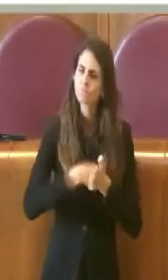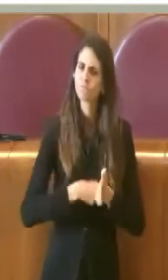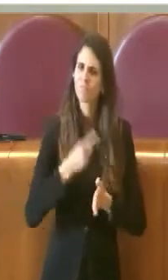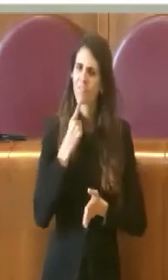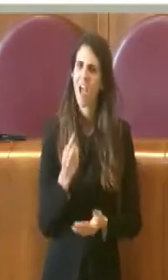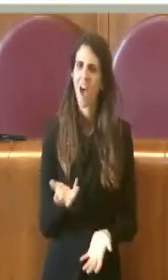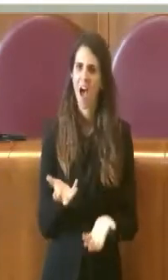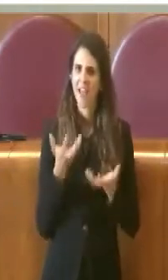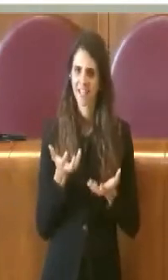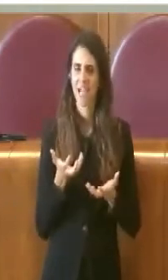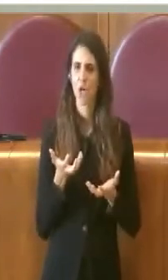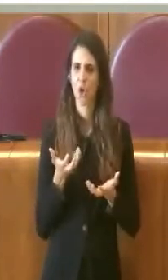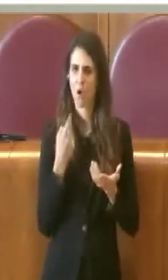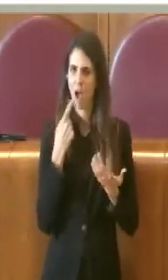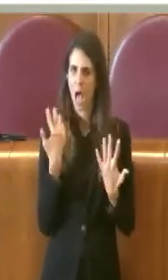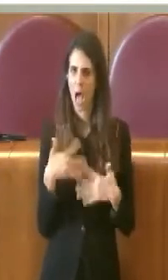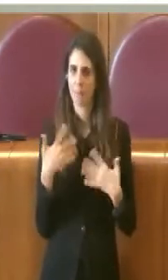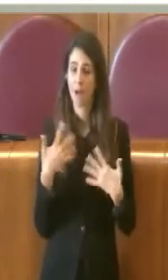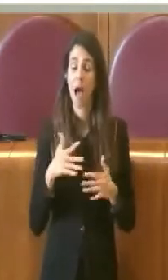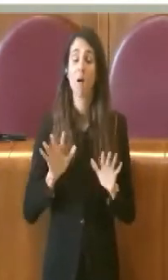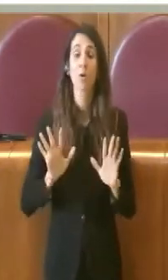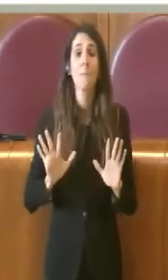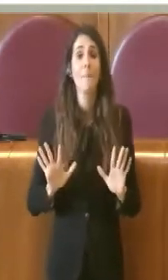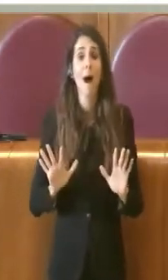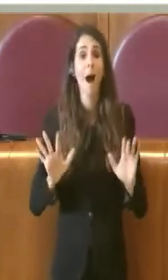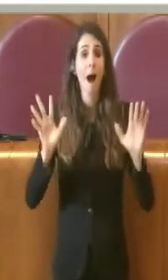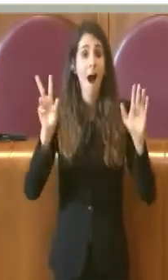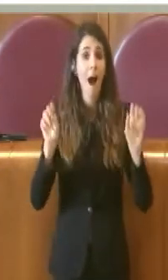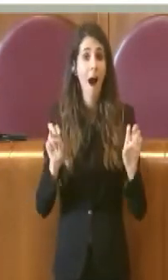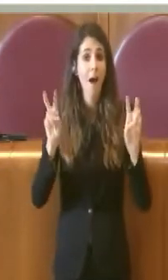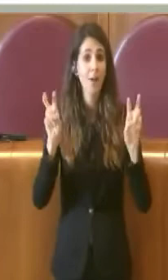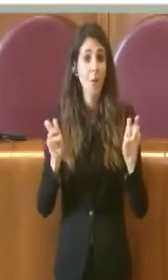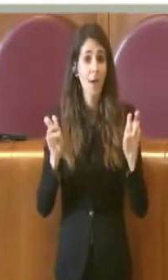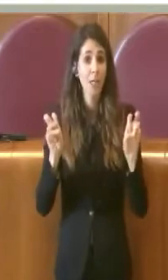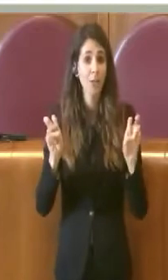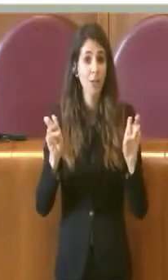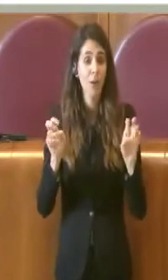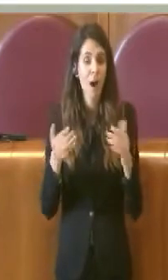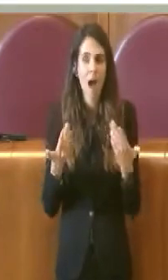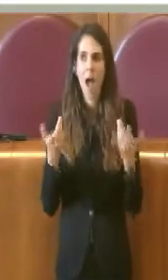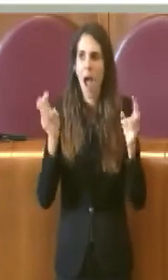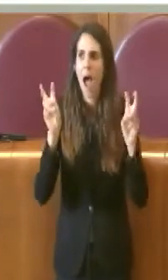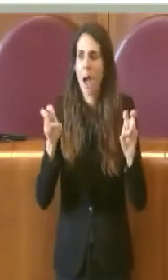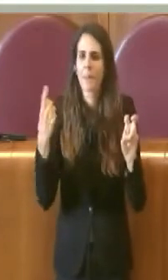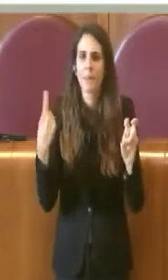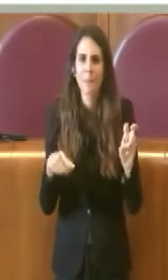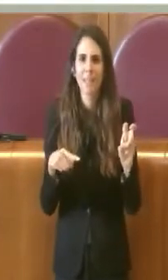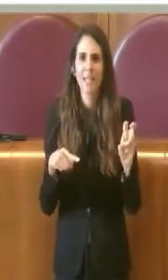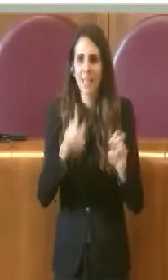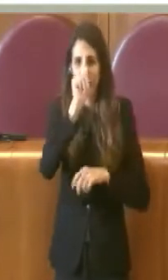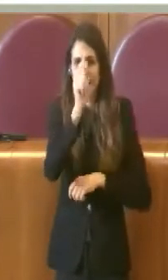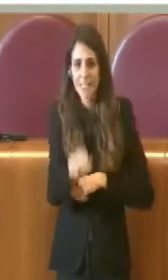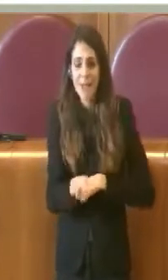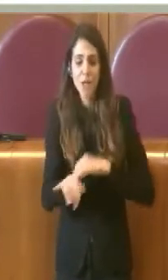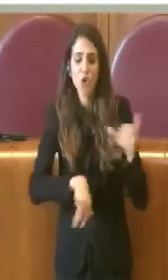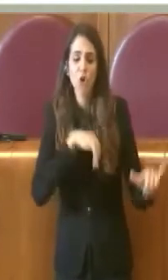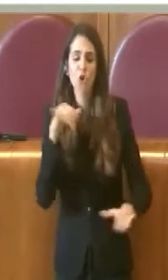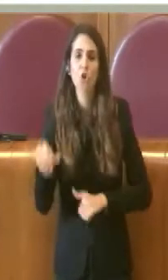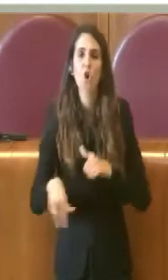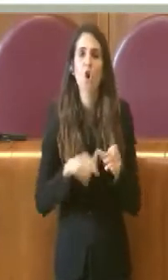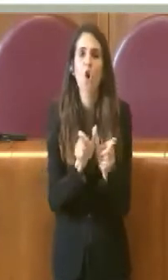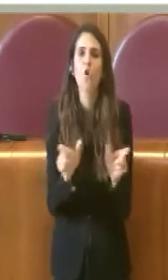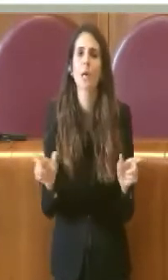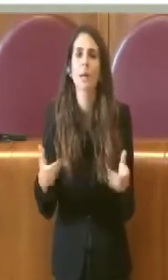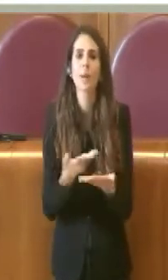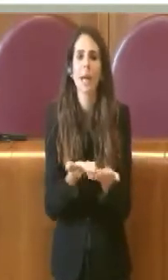aspro, ma su questo tema, proprio per il dolore delle persone, io mi sarei aspettato